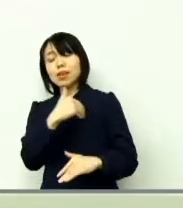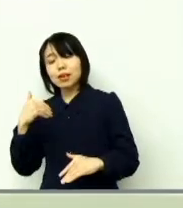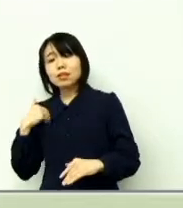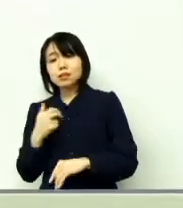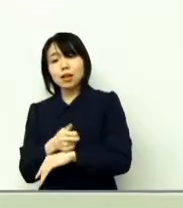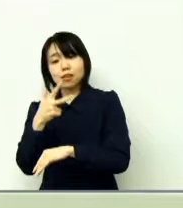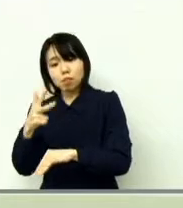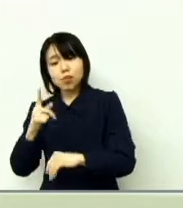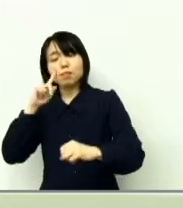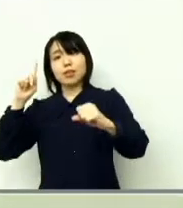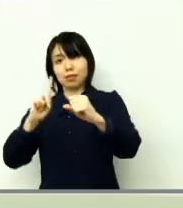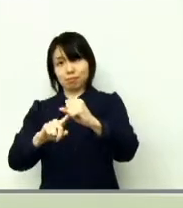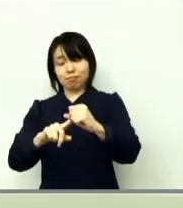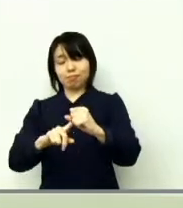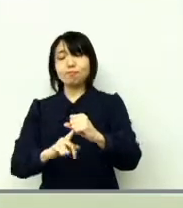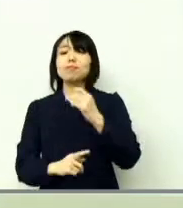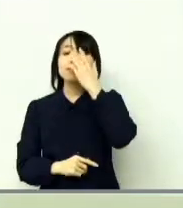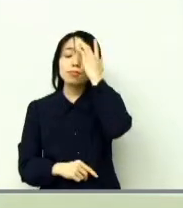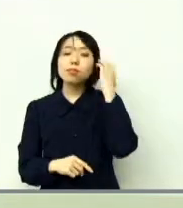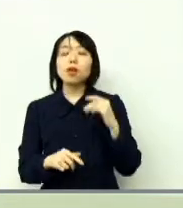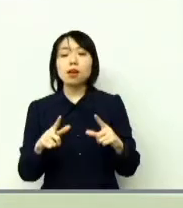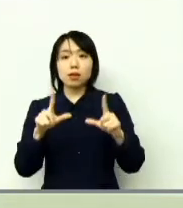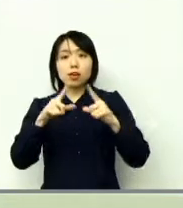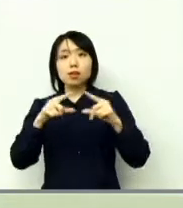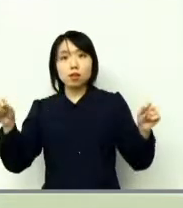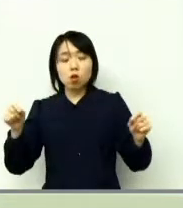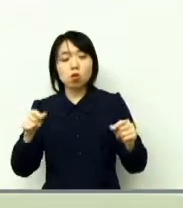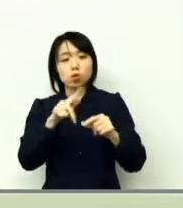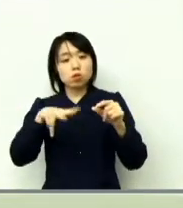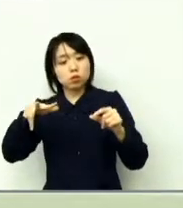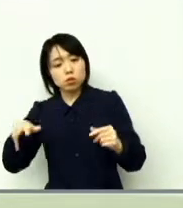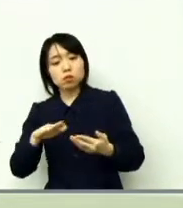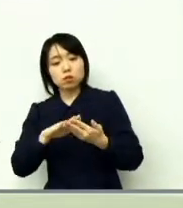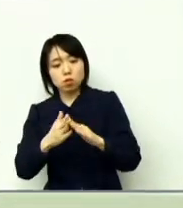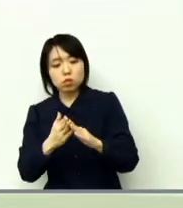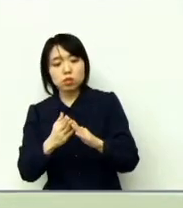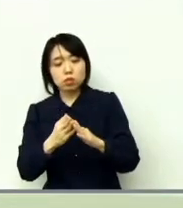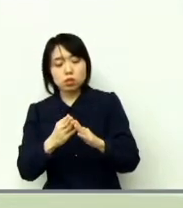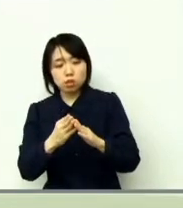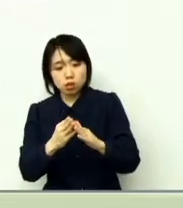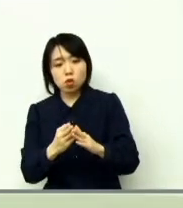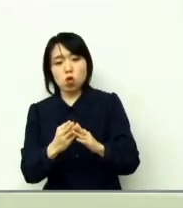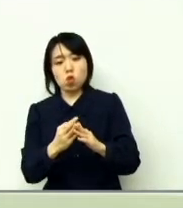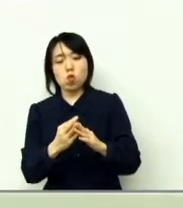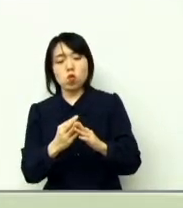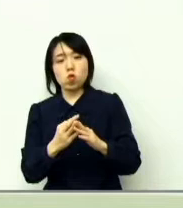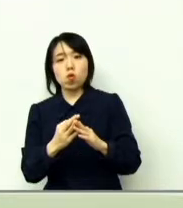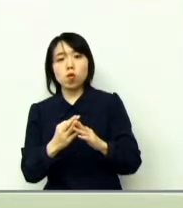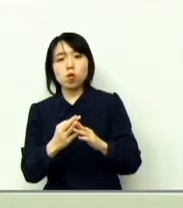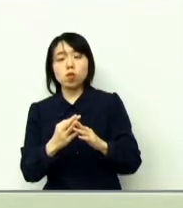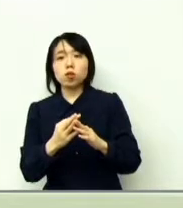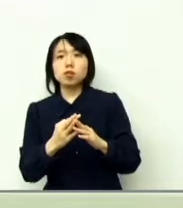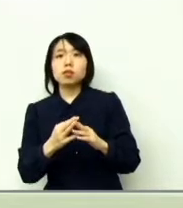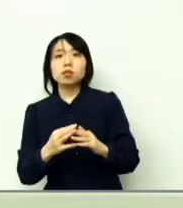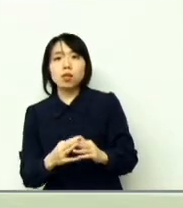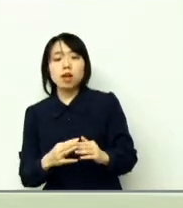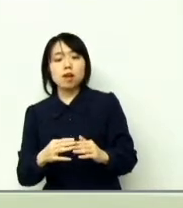東日本の中枢都市としての礎を、しっかりと築いて、持続可能な成長、発展を遂げるための、